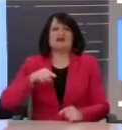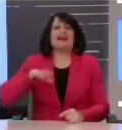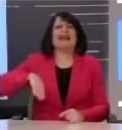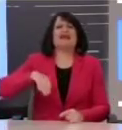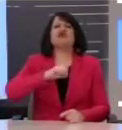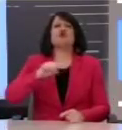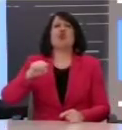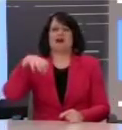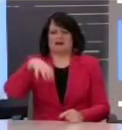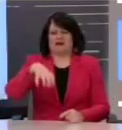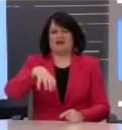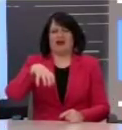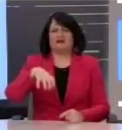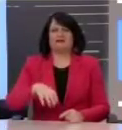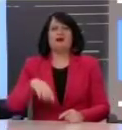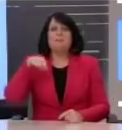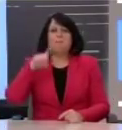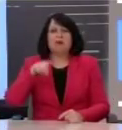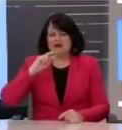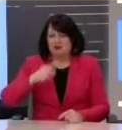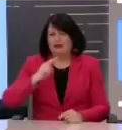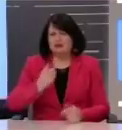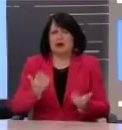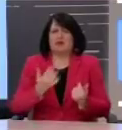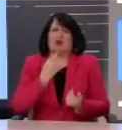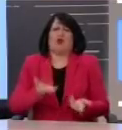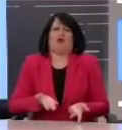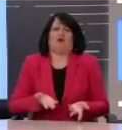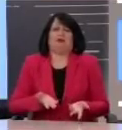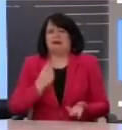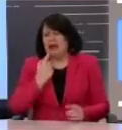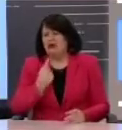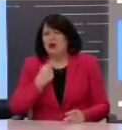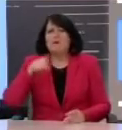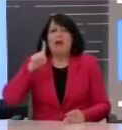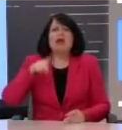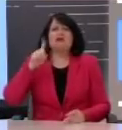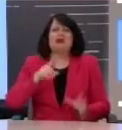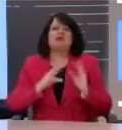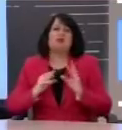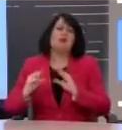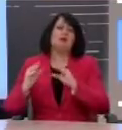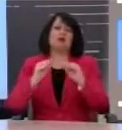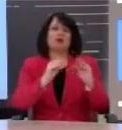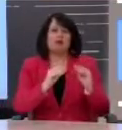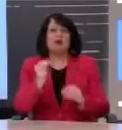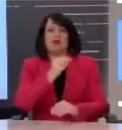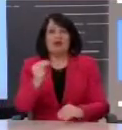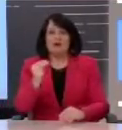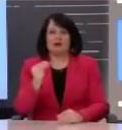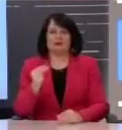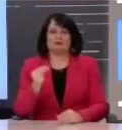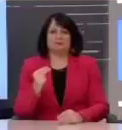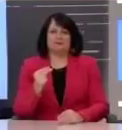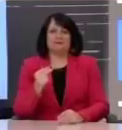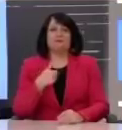Επί μέρες δεν απαντούσαμε, γιατί δεν έχει κανένα νόημα να απαντάμε. Επί μέρες το κεντρικό θέμα που θα